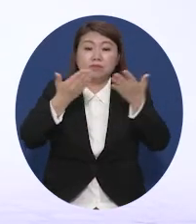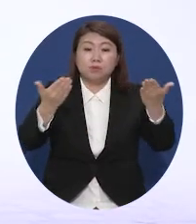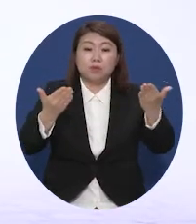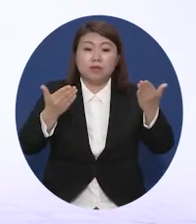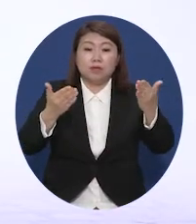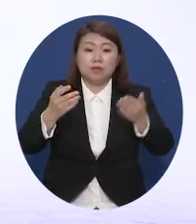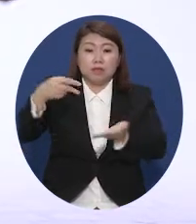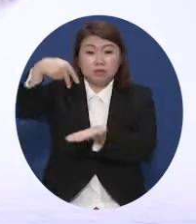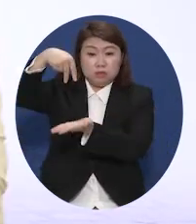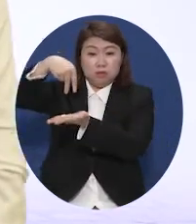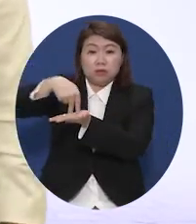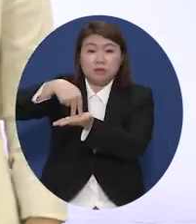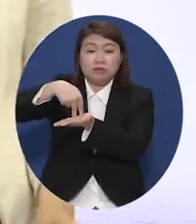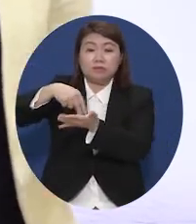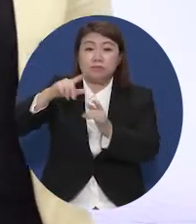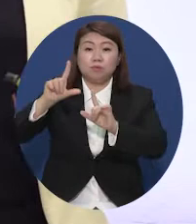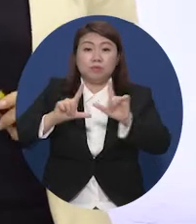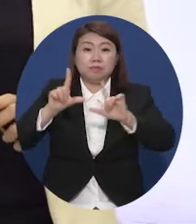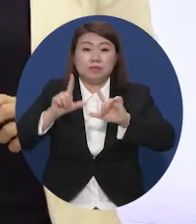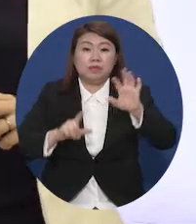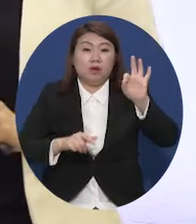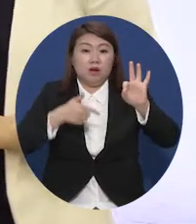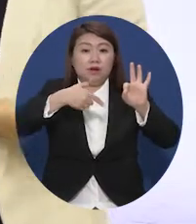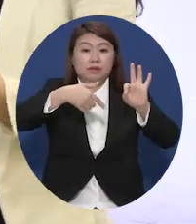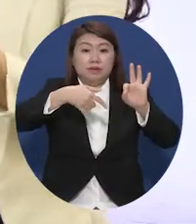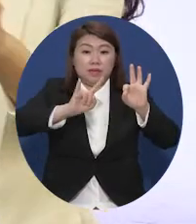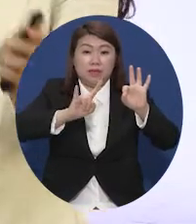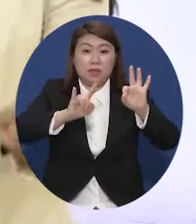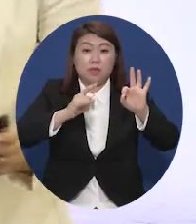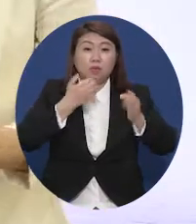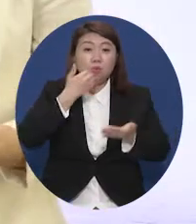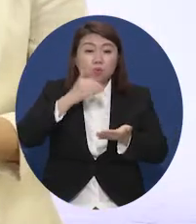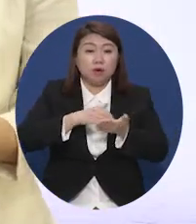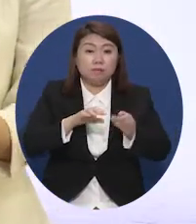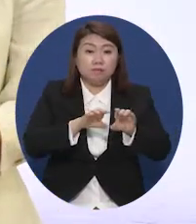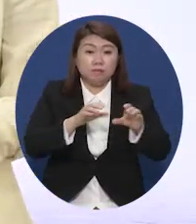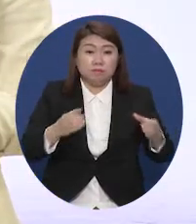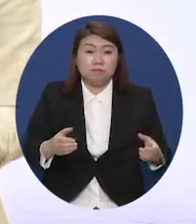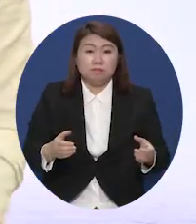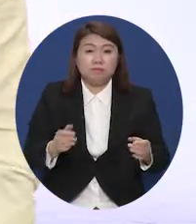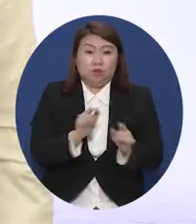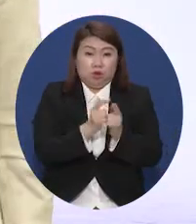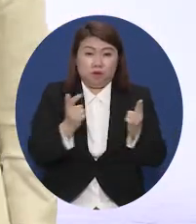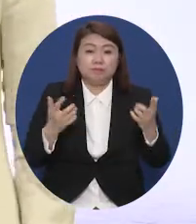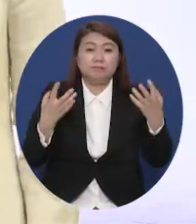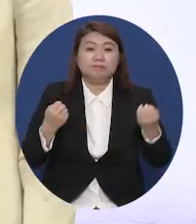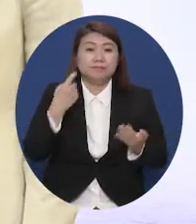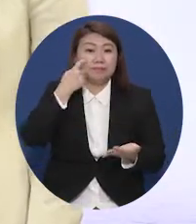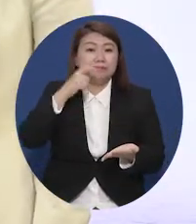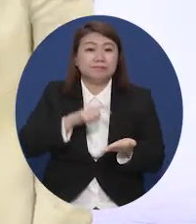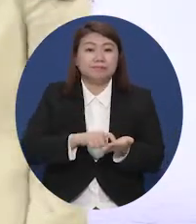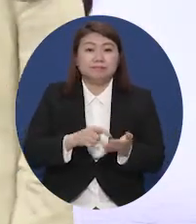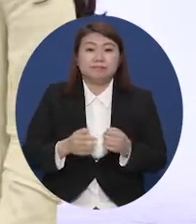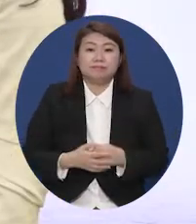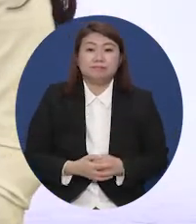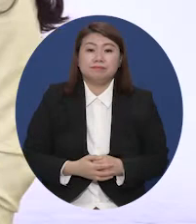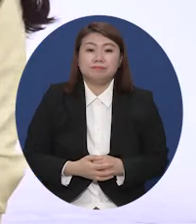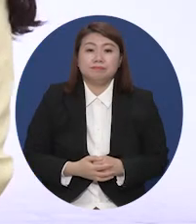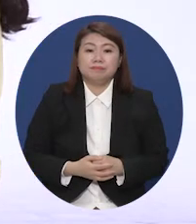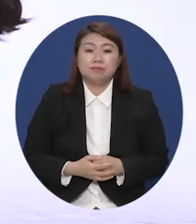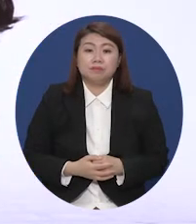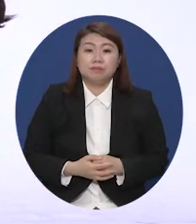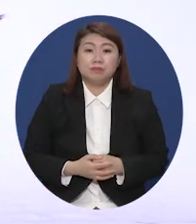이러한 서 있는 형태의 비석이 10개가 있고요 또 바위 형태의 비석도 수십 개가 발견이 되었습니다